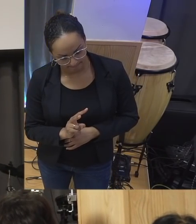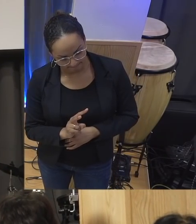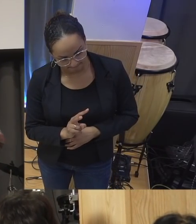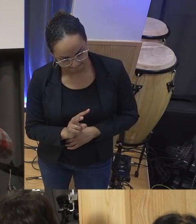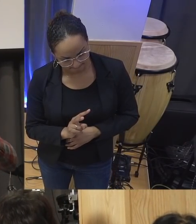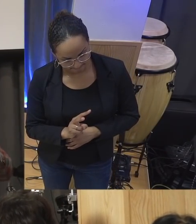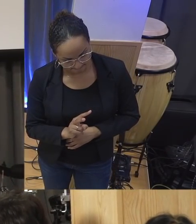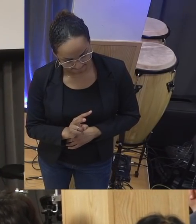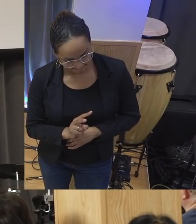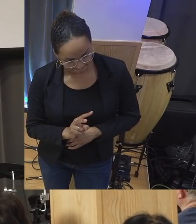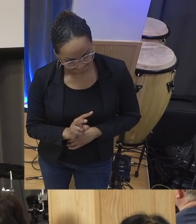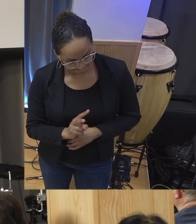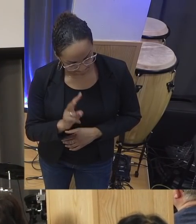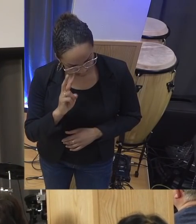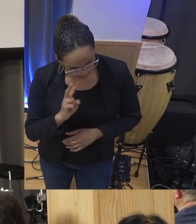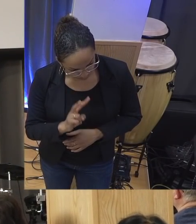il tremblait